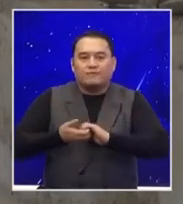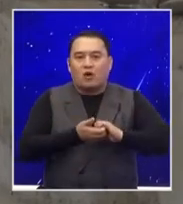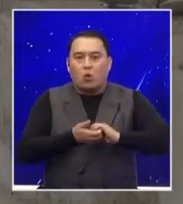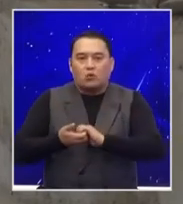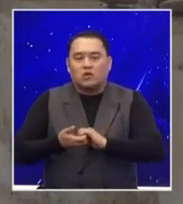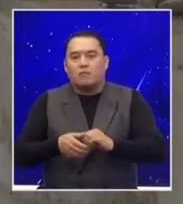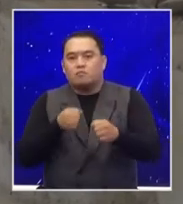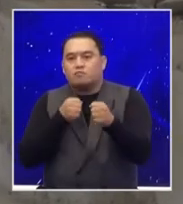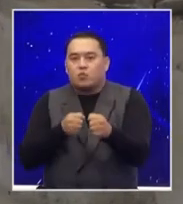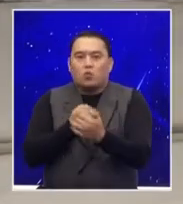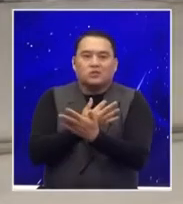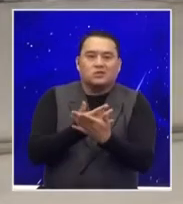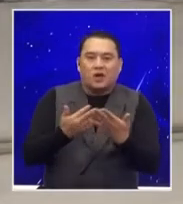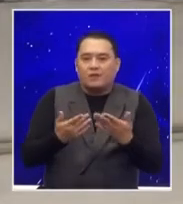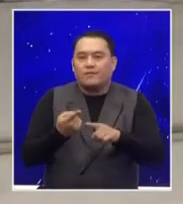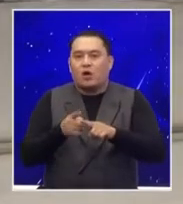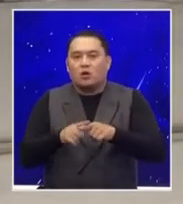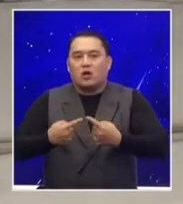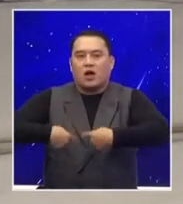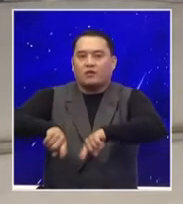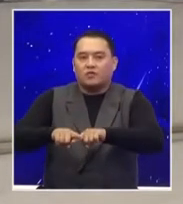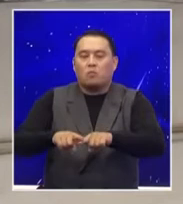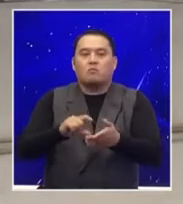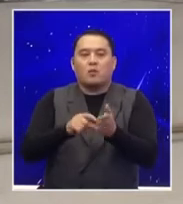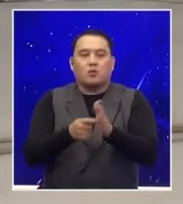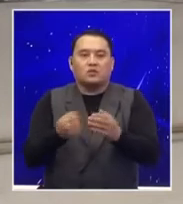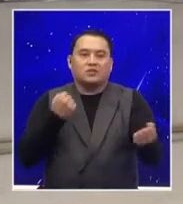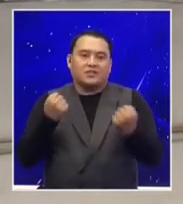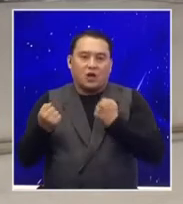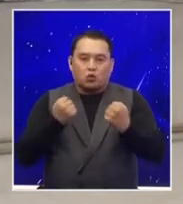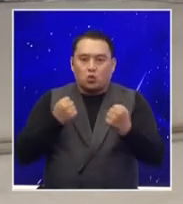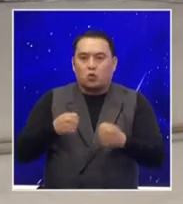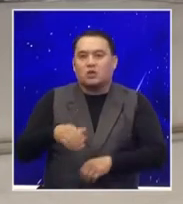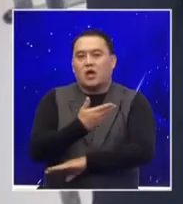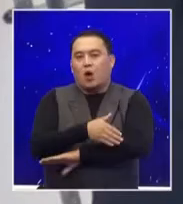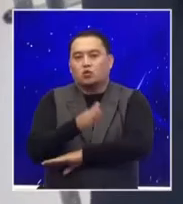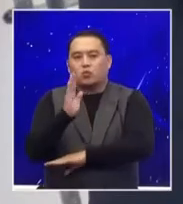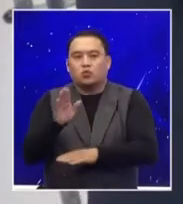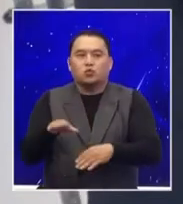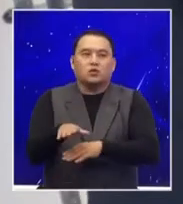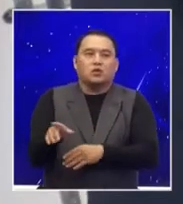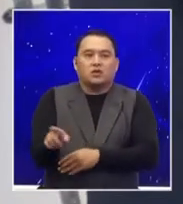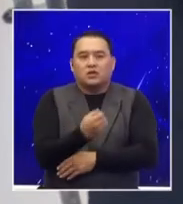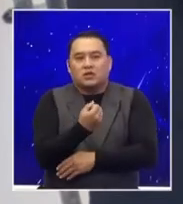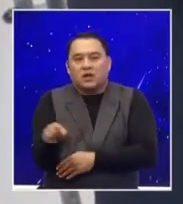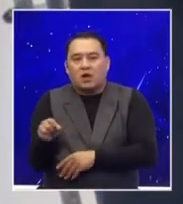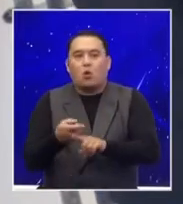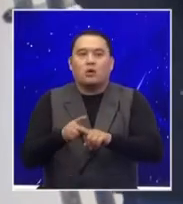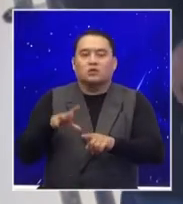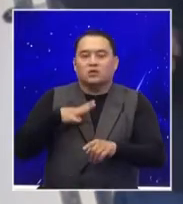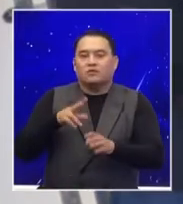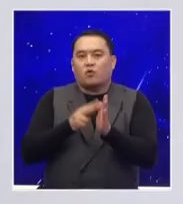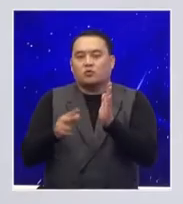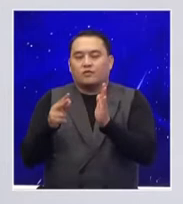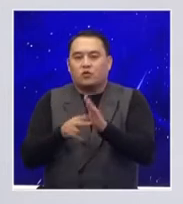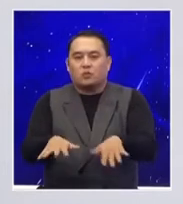зал для бокса и для всех видов борьбы, а также отдельно отведенное помещение под тренажерный зал. На улице появится хоккейный корт и зрительские трибуны на 180 мест,